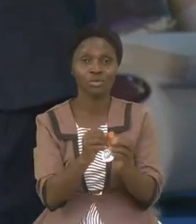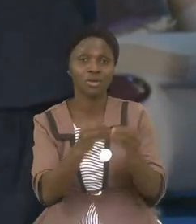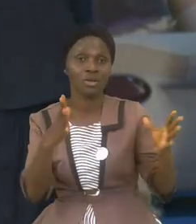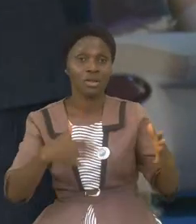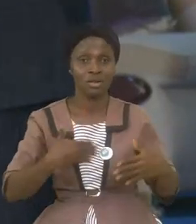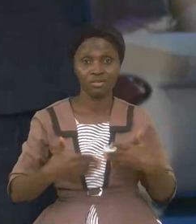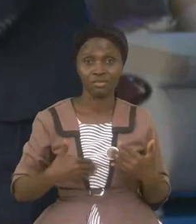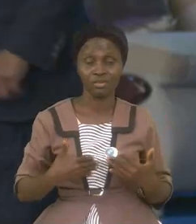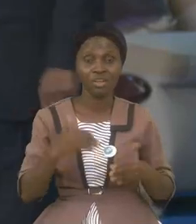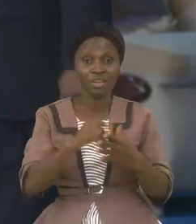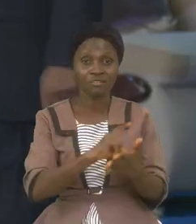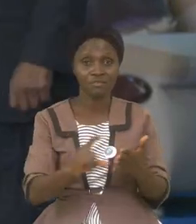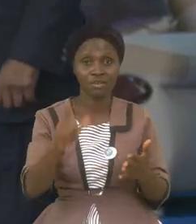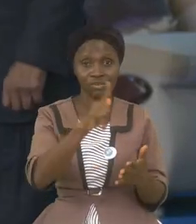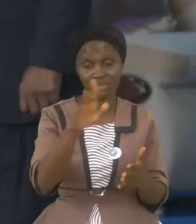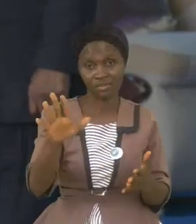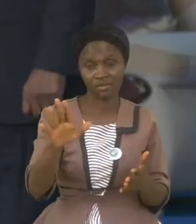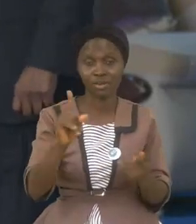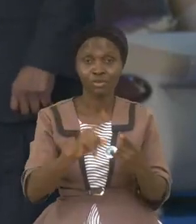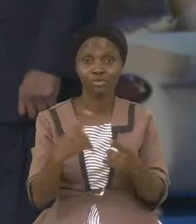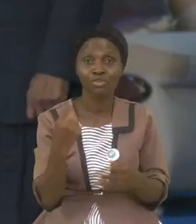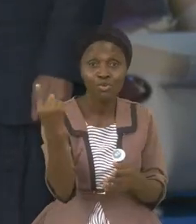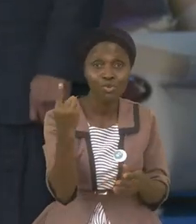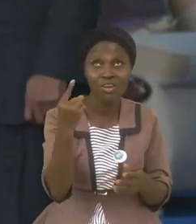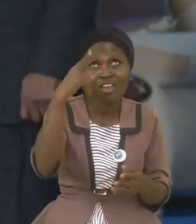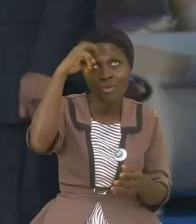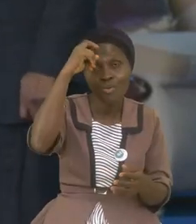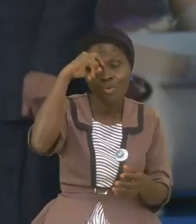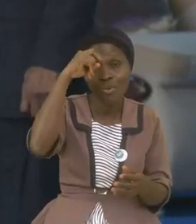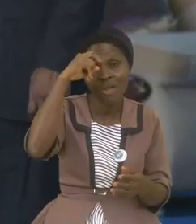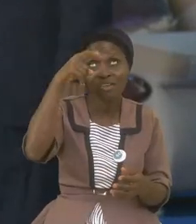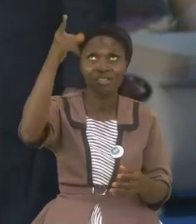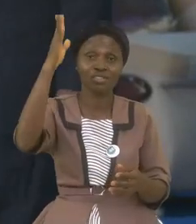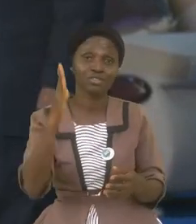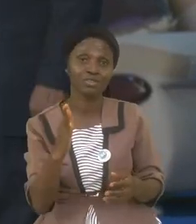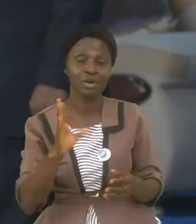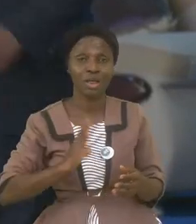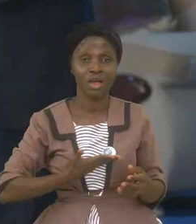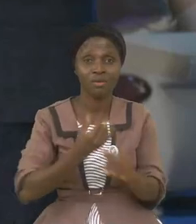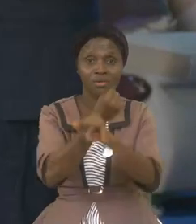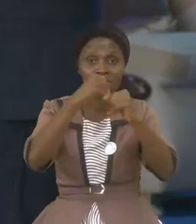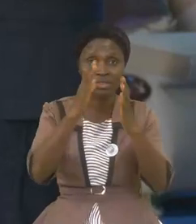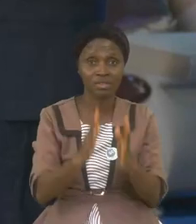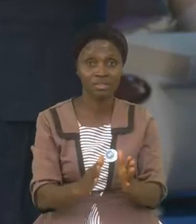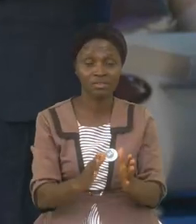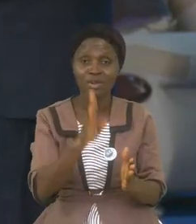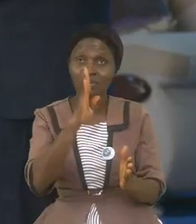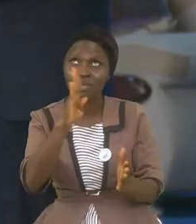gloire irrépréhensible et dans l'allégresse. 25. À Dieu